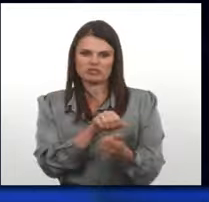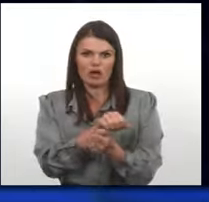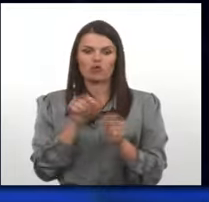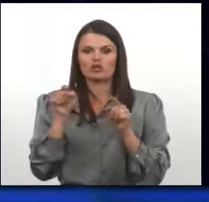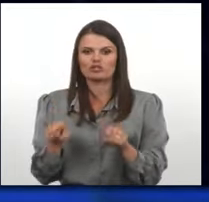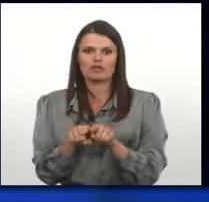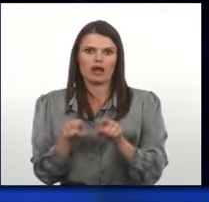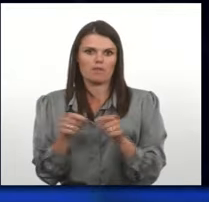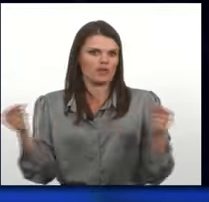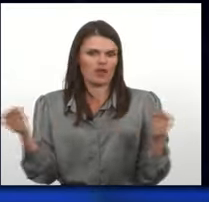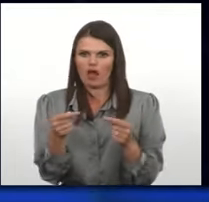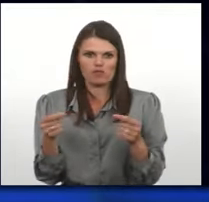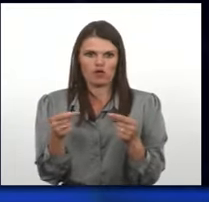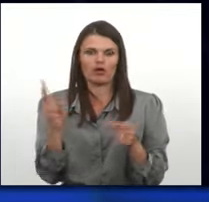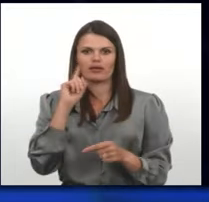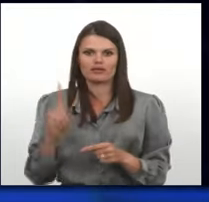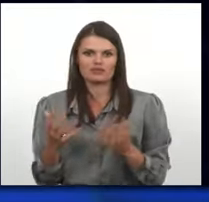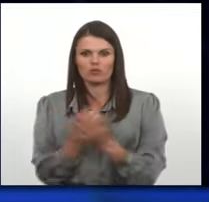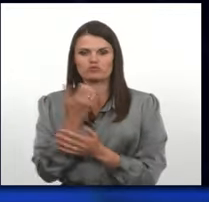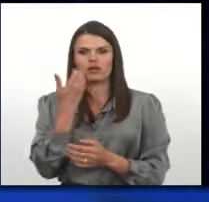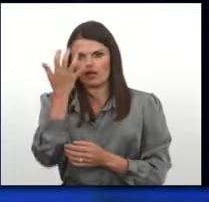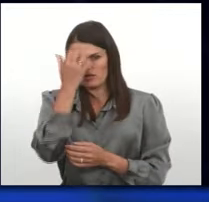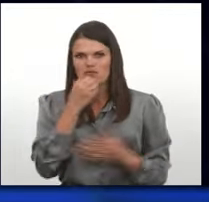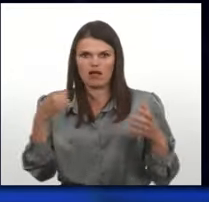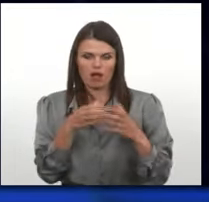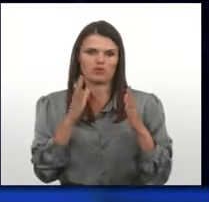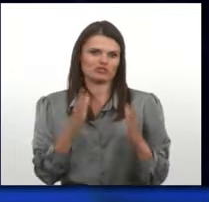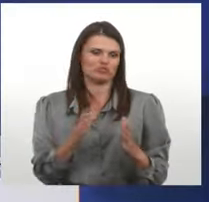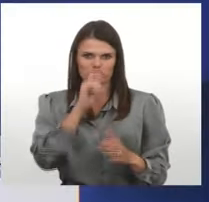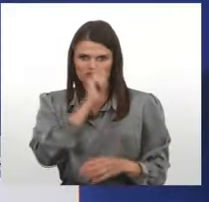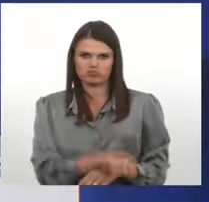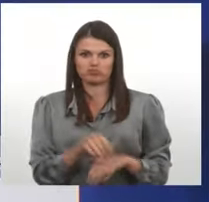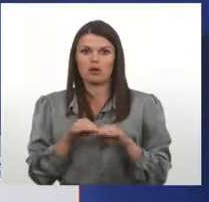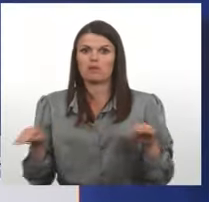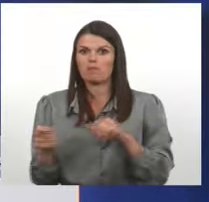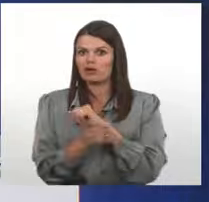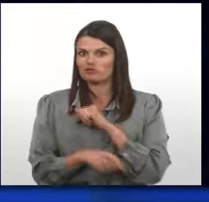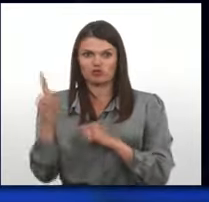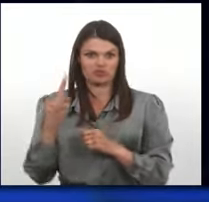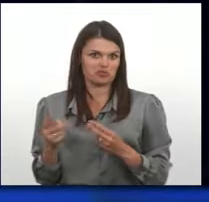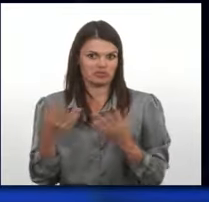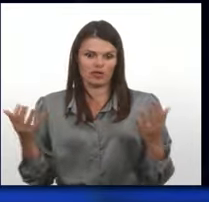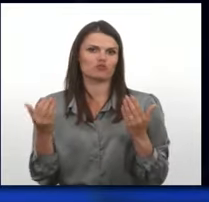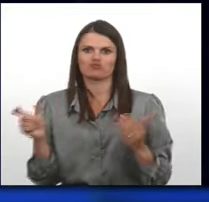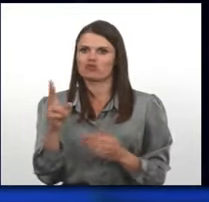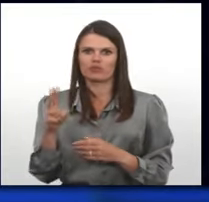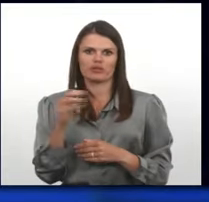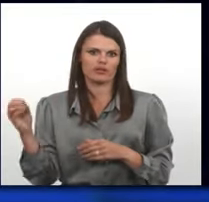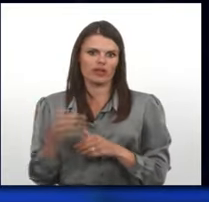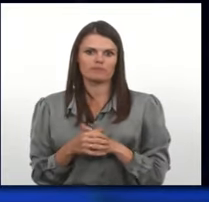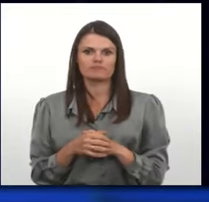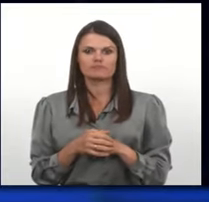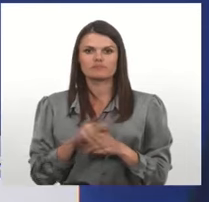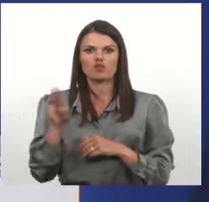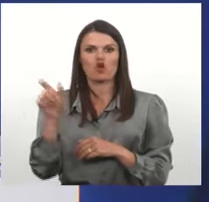ir tāpat analoģija. Izraela uzvarēs tad, kad Hamas būs sakauts. Pamats soldīt Izraelu neredzat? Šobrīd ne.